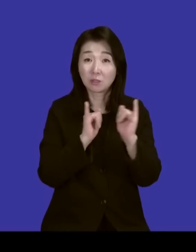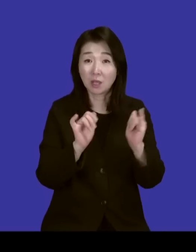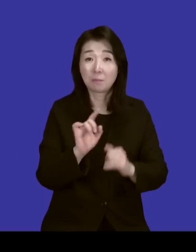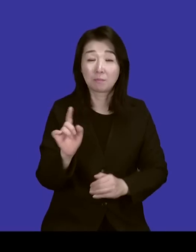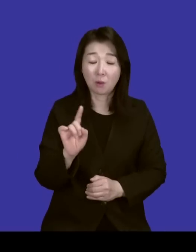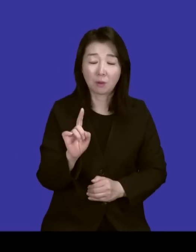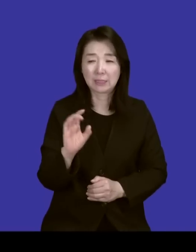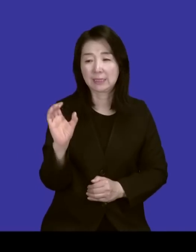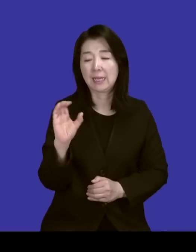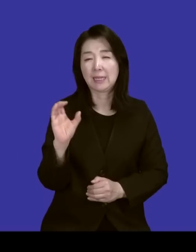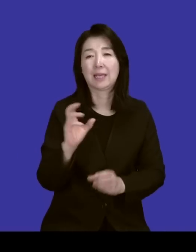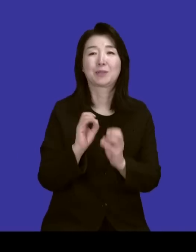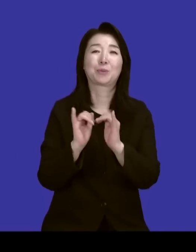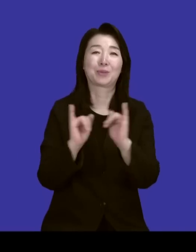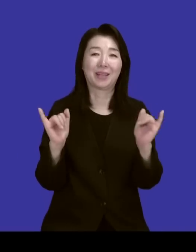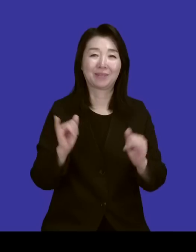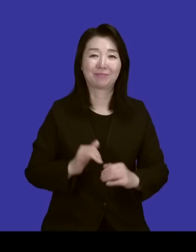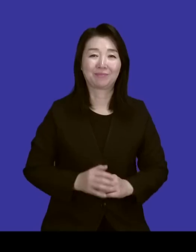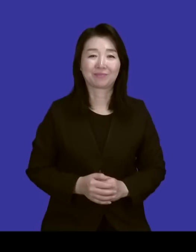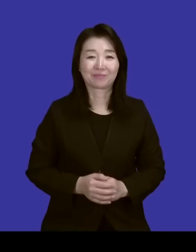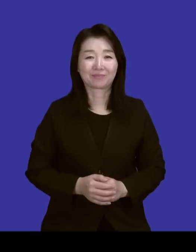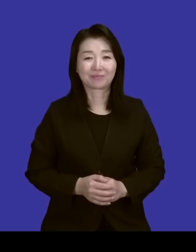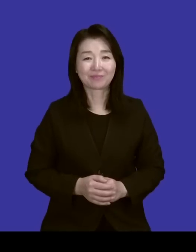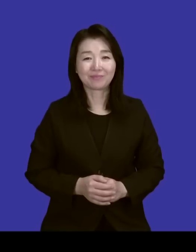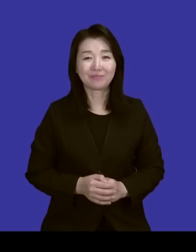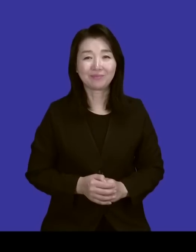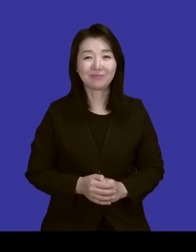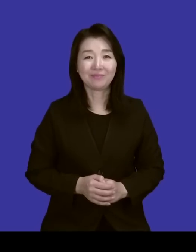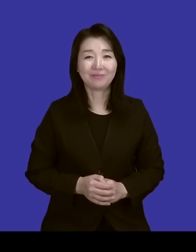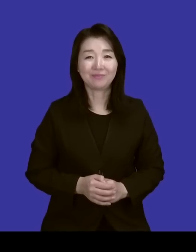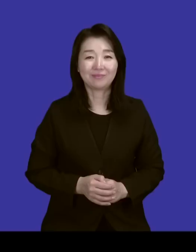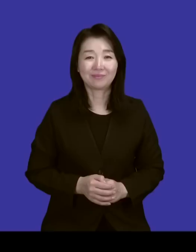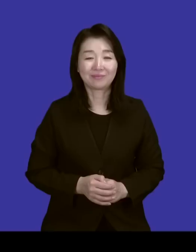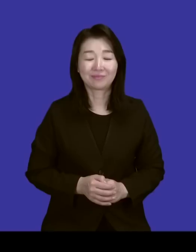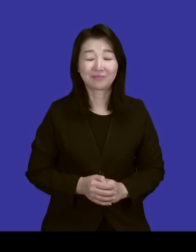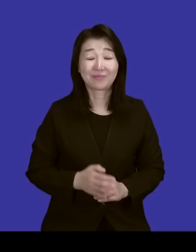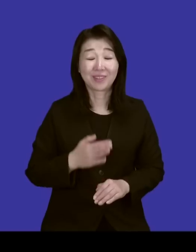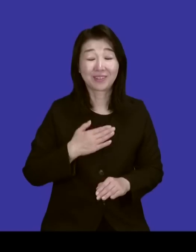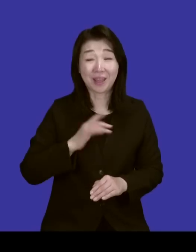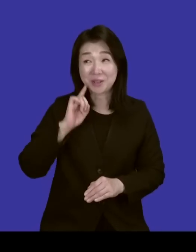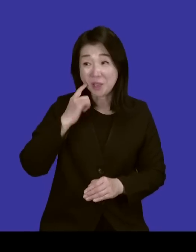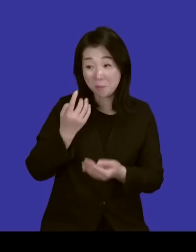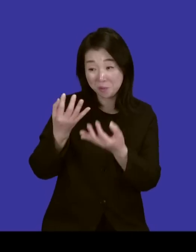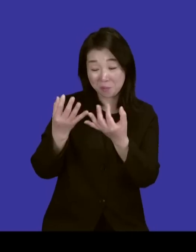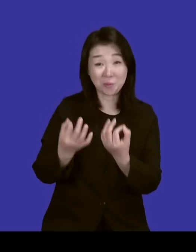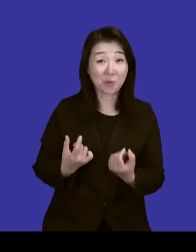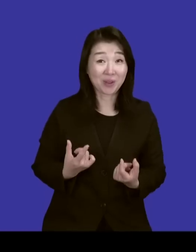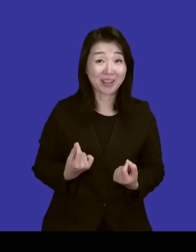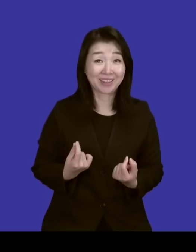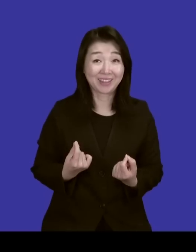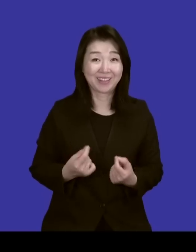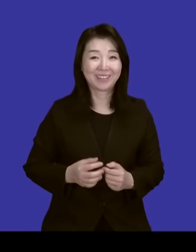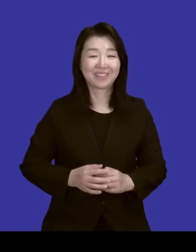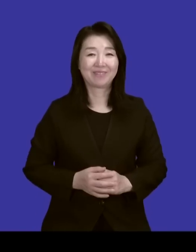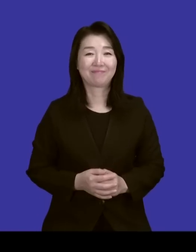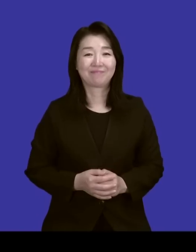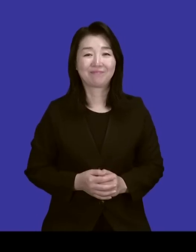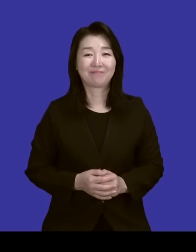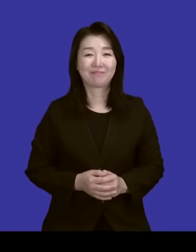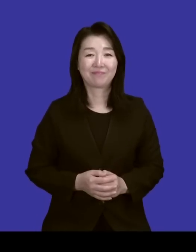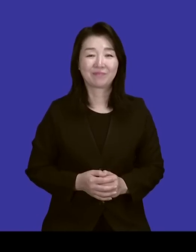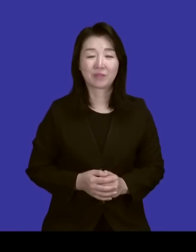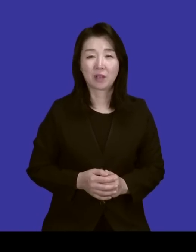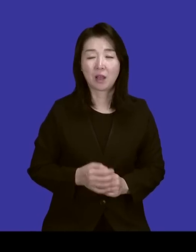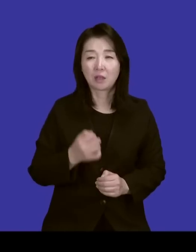캐나다 선교사님이었는데 예. 저를 예쁘게 봤던지 예. 한 7,